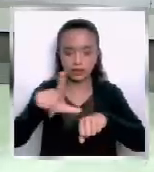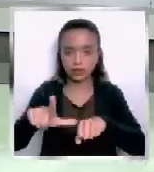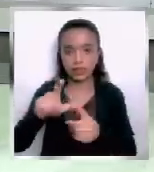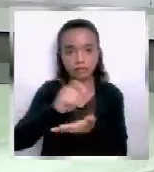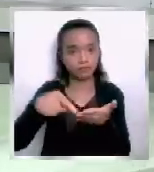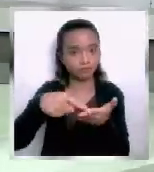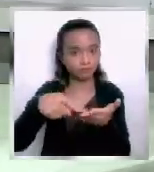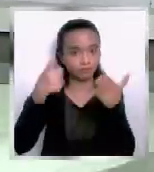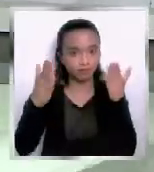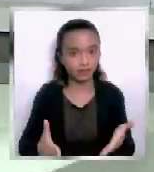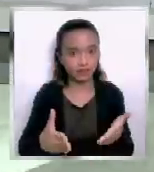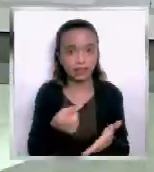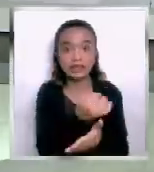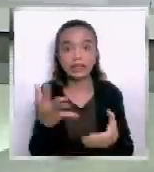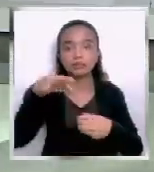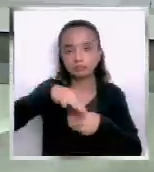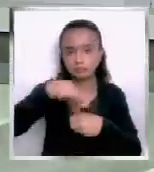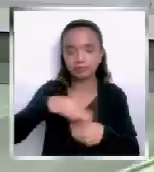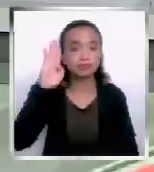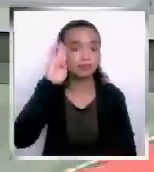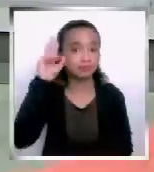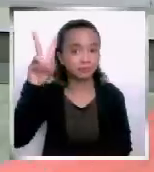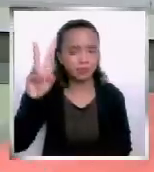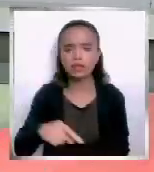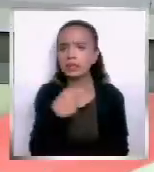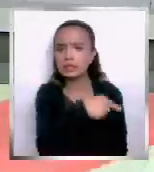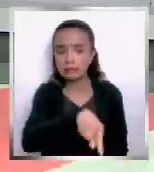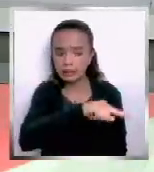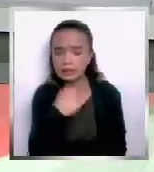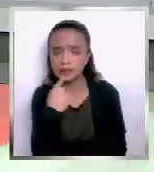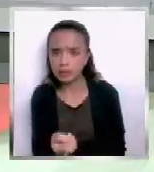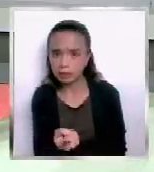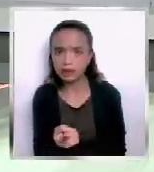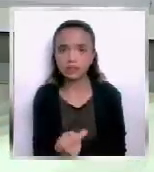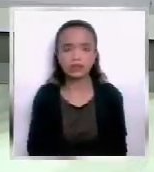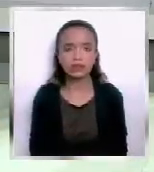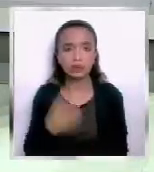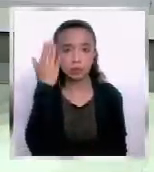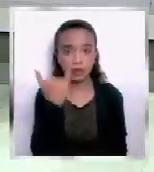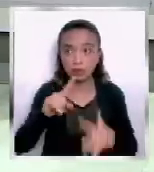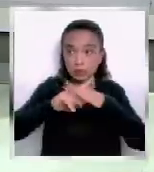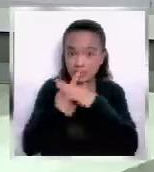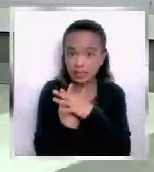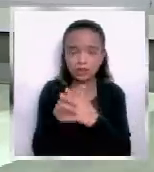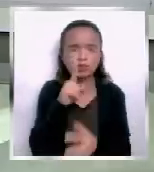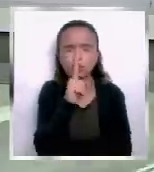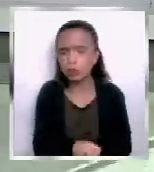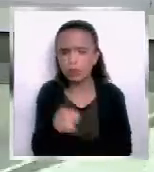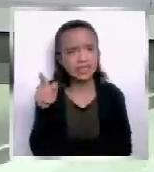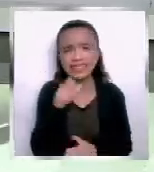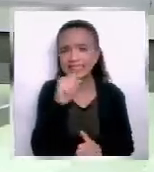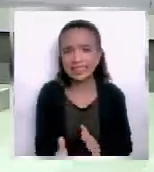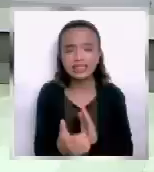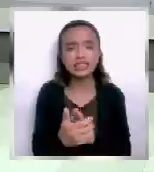ni Presumptive President Bongbong Marcos. Sabi nila, mulat-mula raw kasi ay hindi umano kwalipikadong